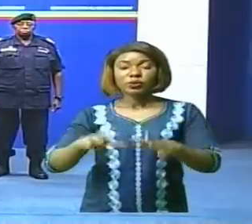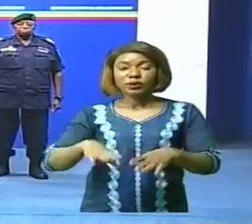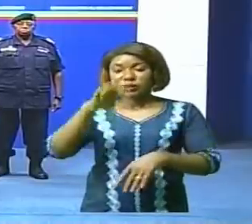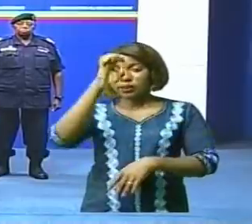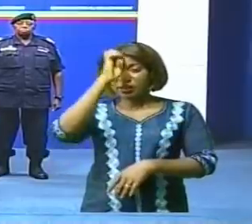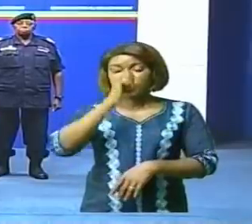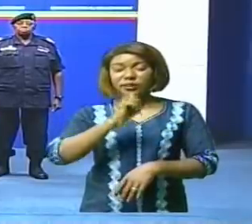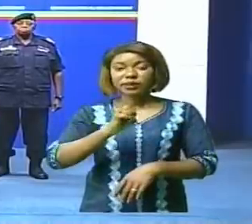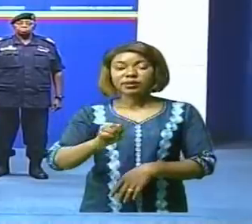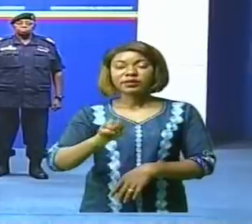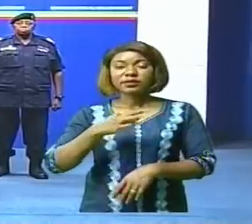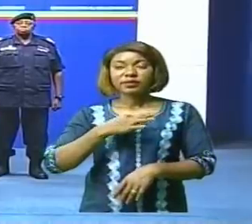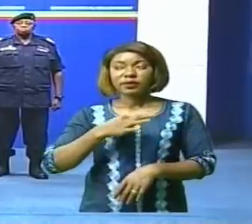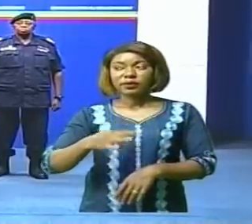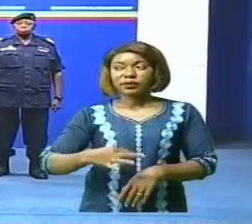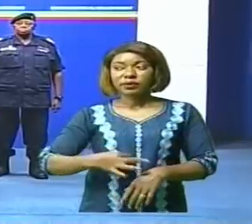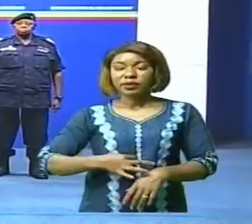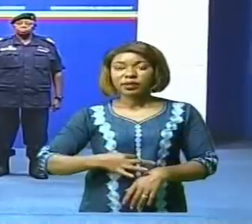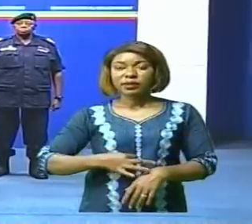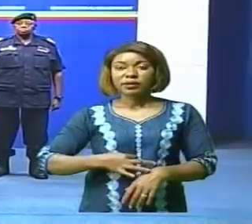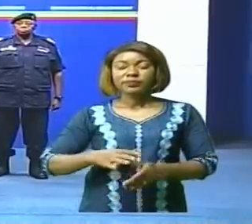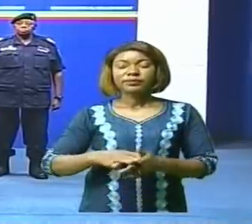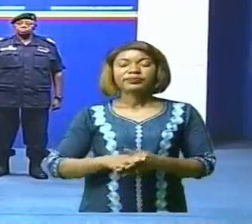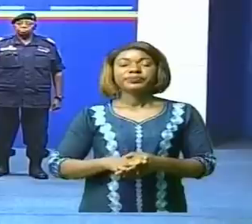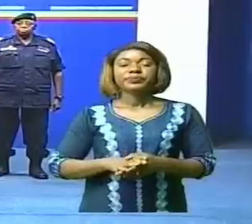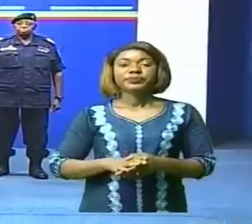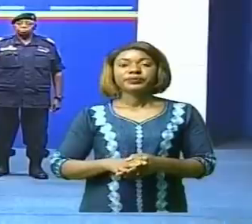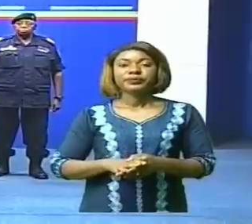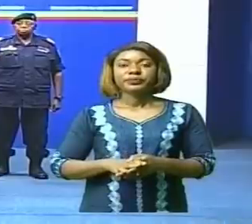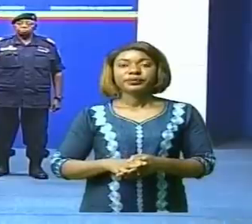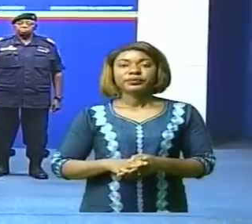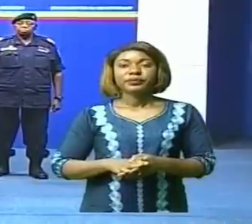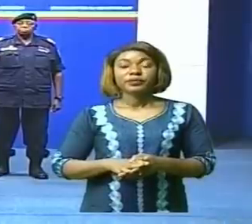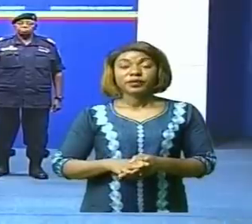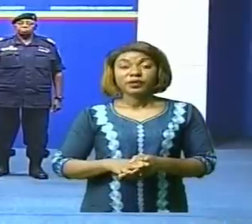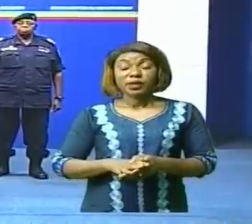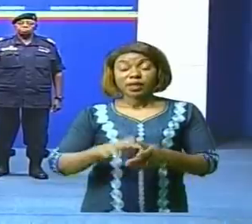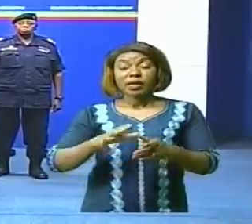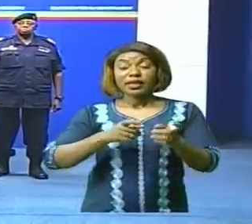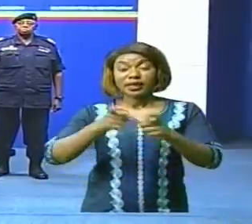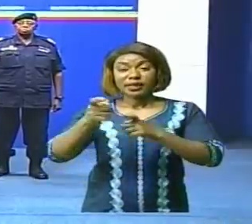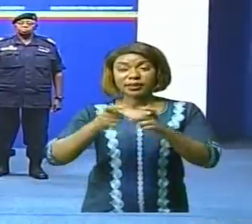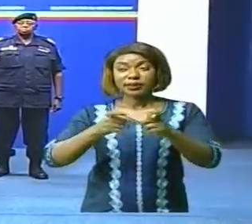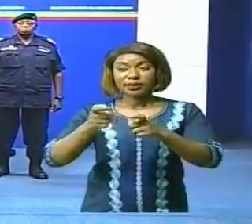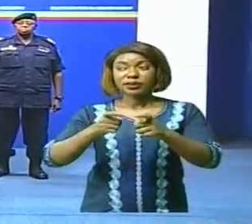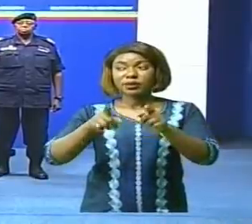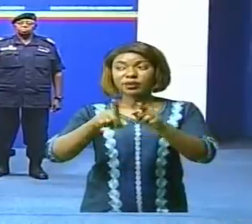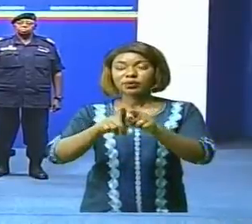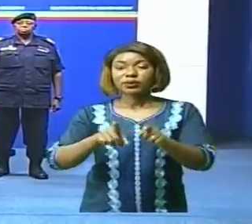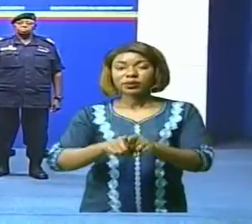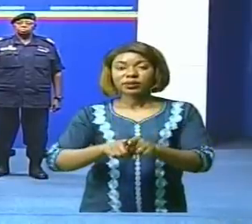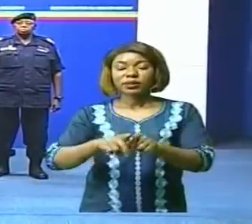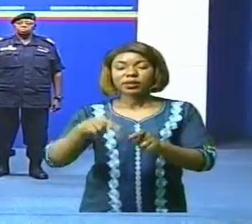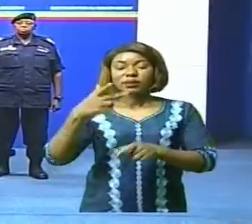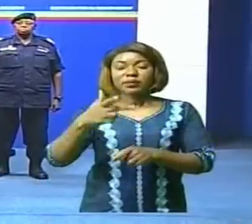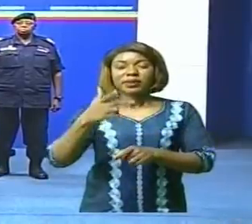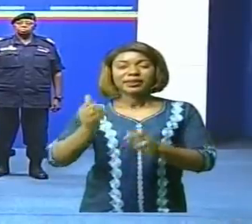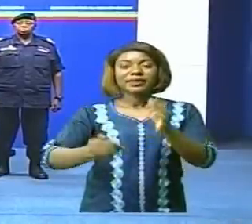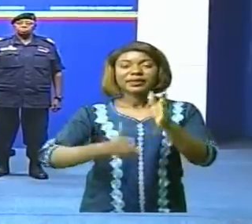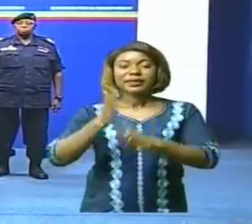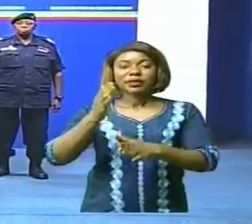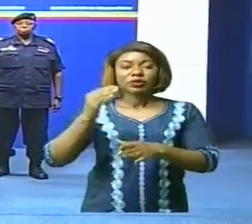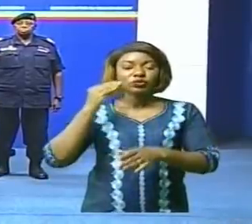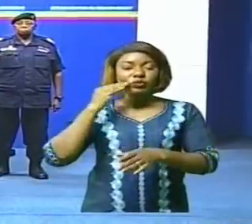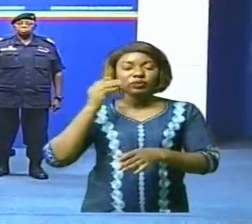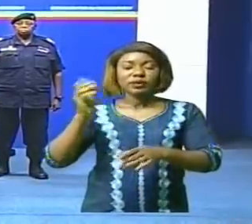Excellence Monsieur Félix Antoine Tshisekedi Tshilombo a présidé ce mercredi 15 juin 2022 à la Cité de